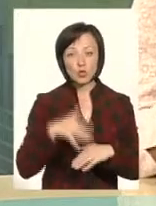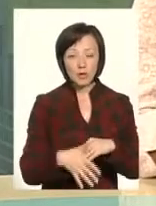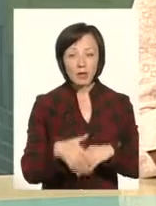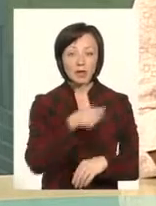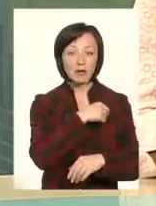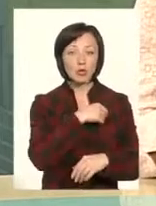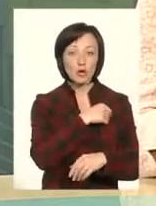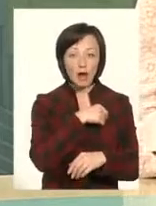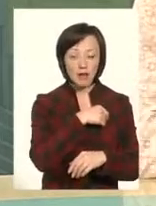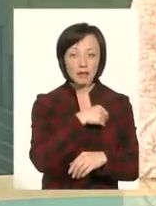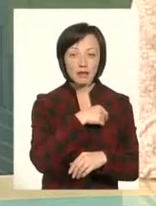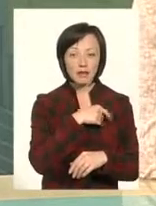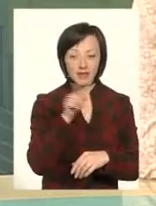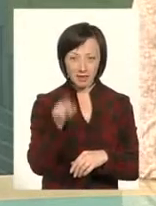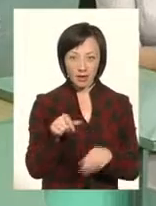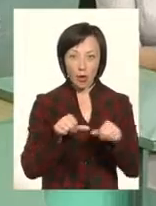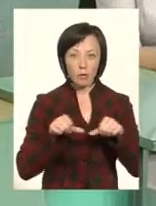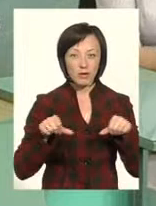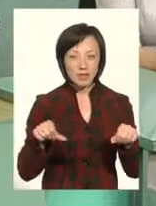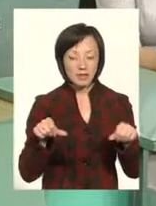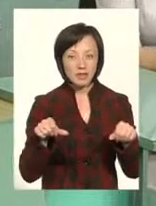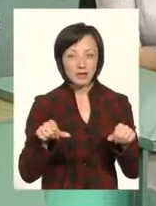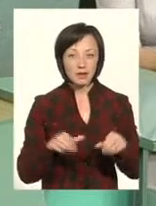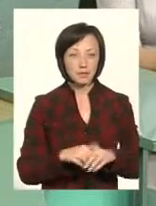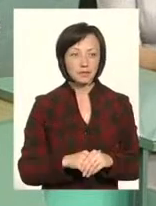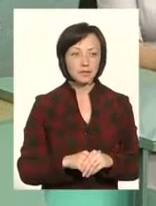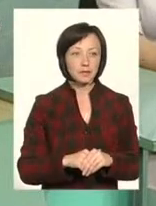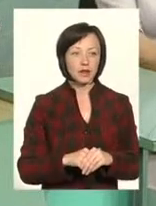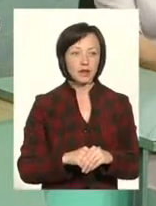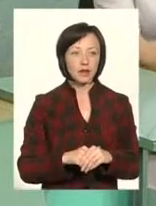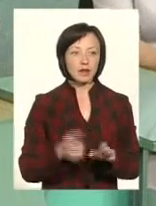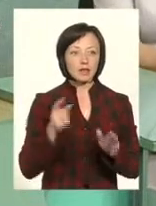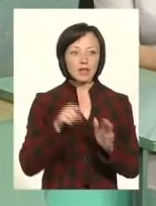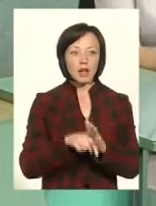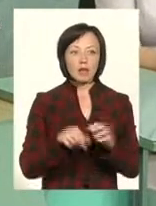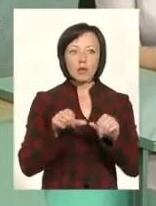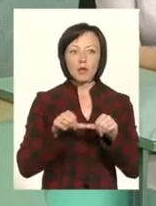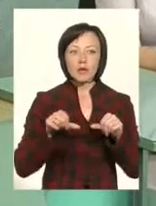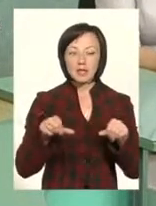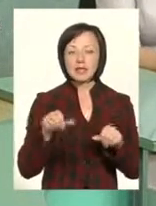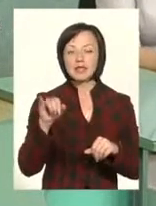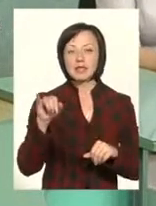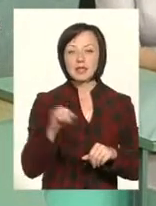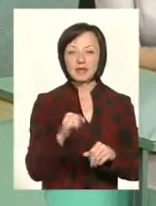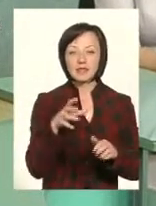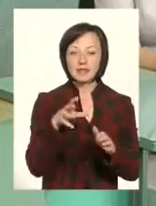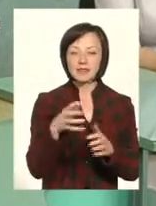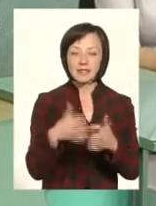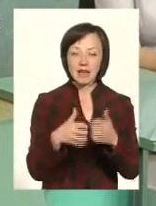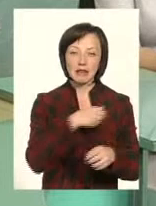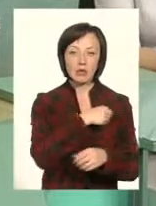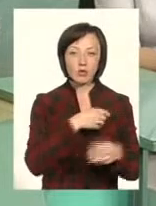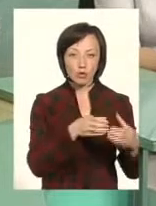принаймні, всередині комісії депутатів? Всередині комісії і всередині депутатського